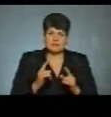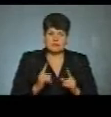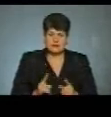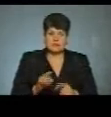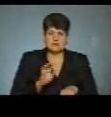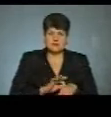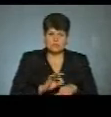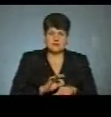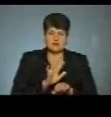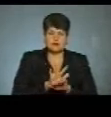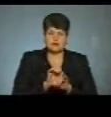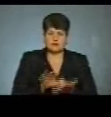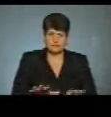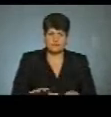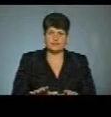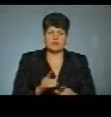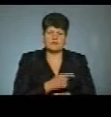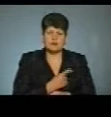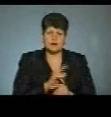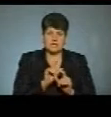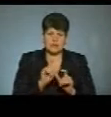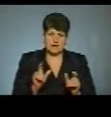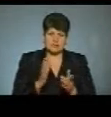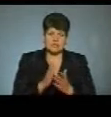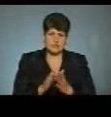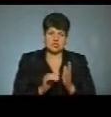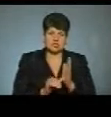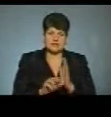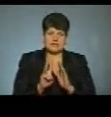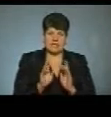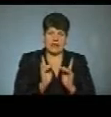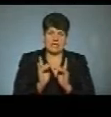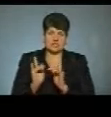хворих на COVID-19. В лікарні є 63 ліжка. Маємо